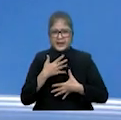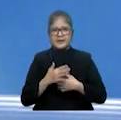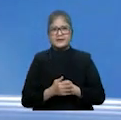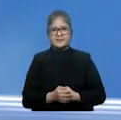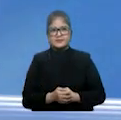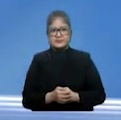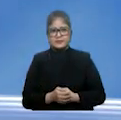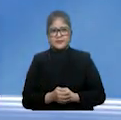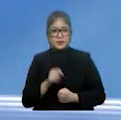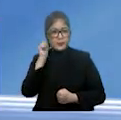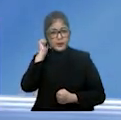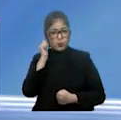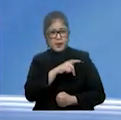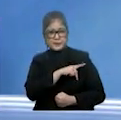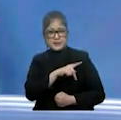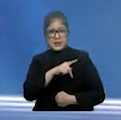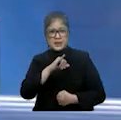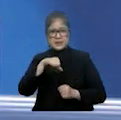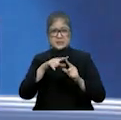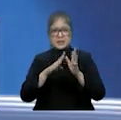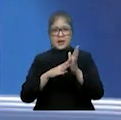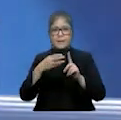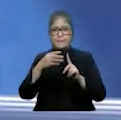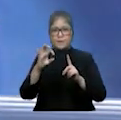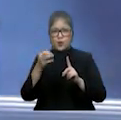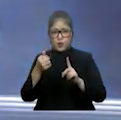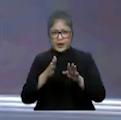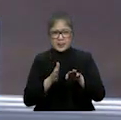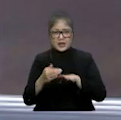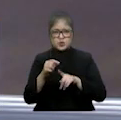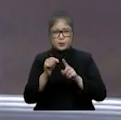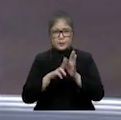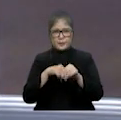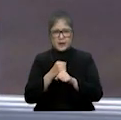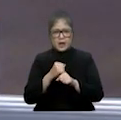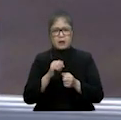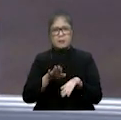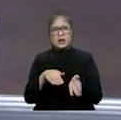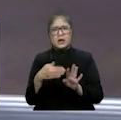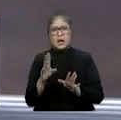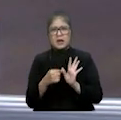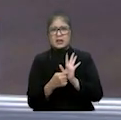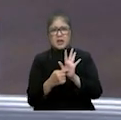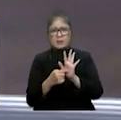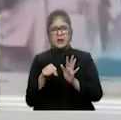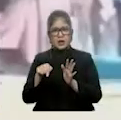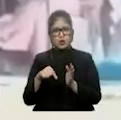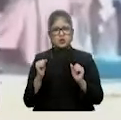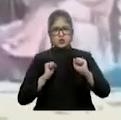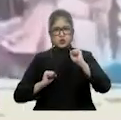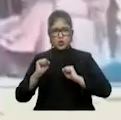Pemirsa, viral seorang wanita peserta jambore PKK Tanjung Pinang meninggal dunia saat berjoget di panggung pertunjukan.